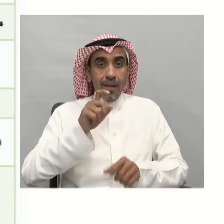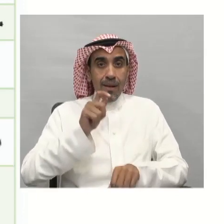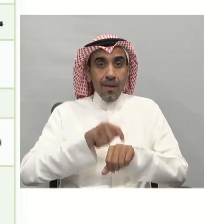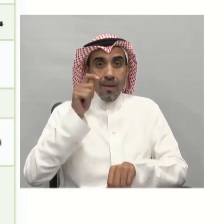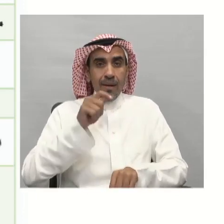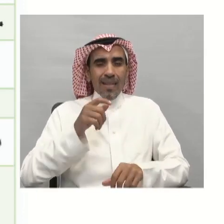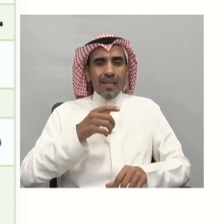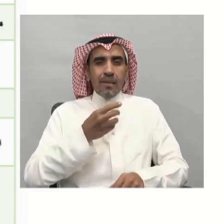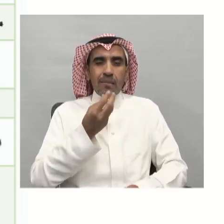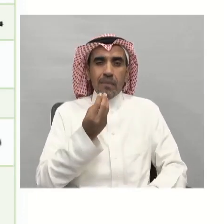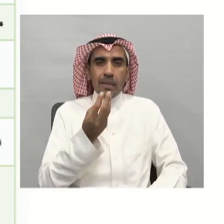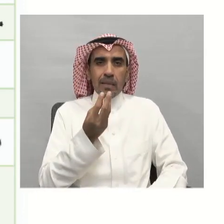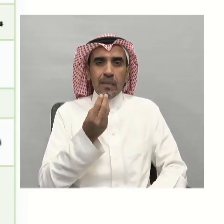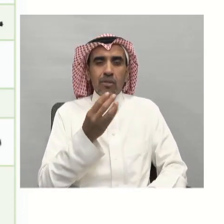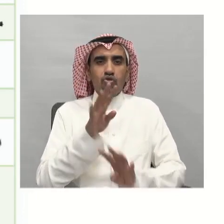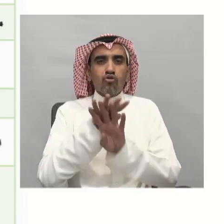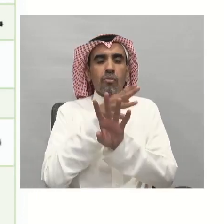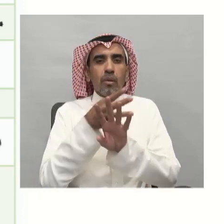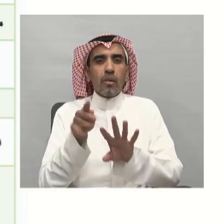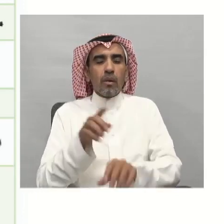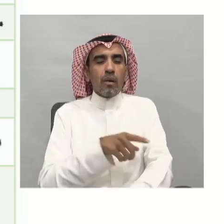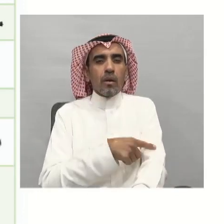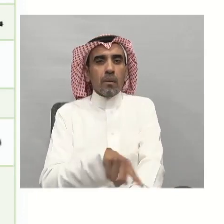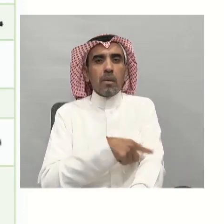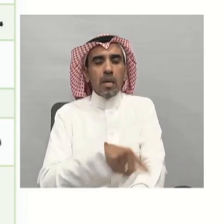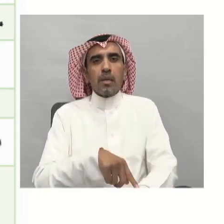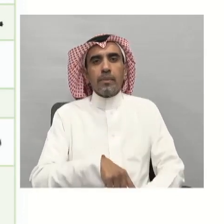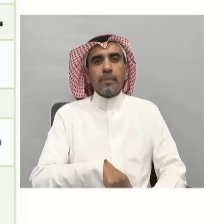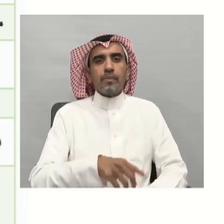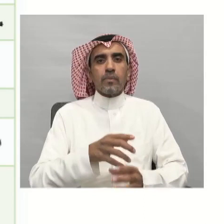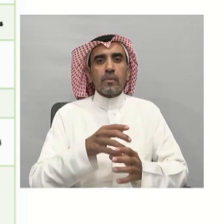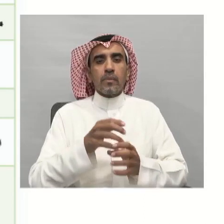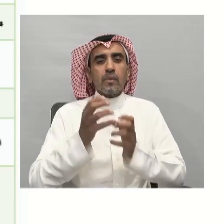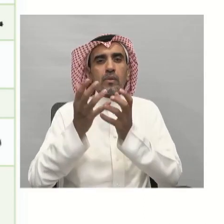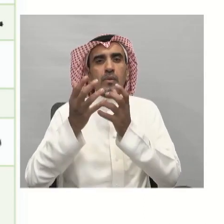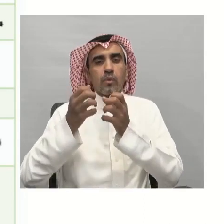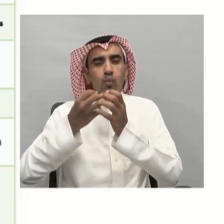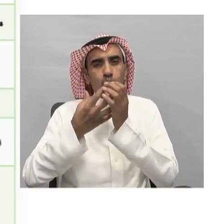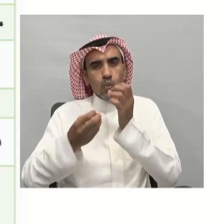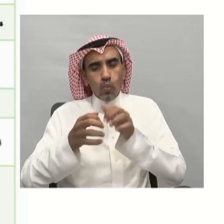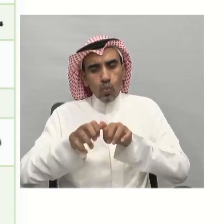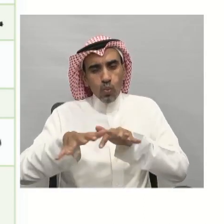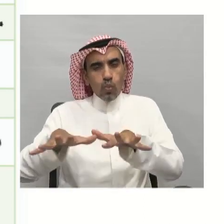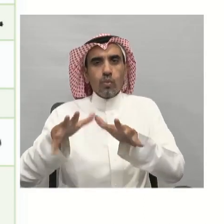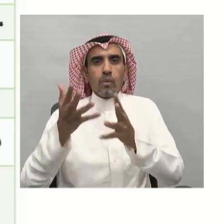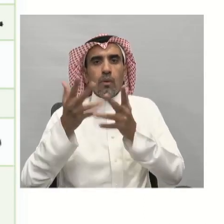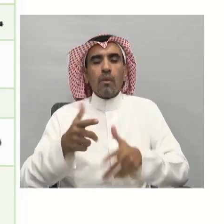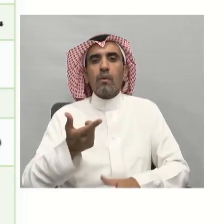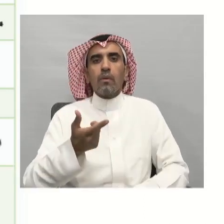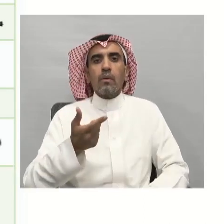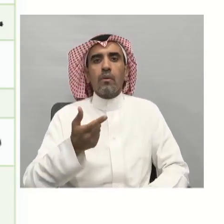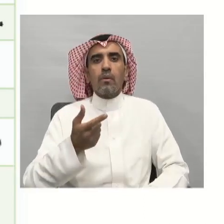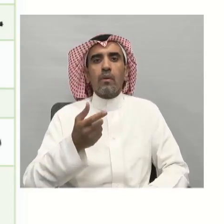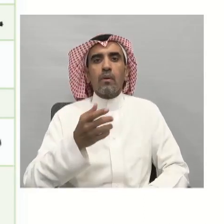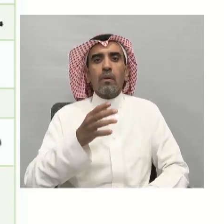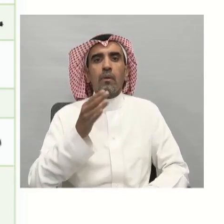عصبي بسيط يتكون من شبكة ماذا؟ عصبية. التكاثر في حيوان الأسفنج يكون التكاثر طبعا خنثى،